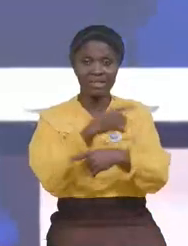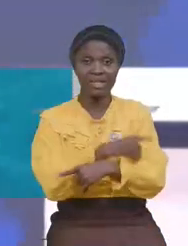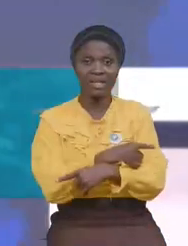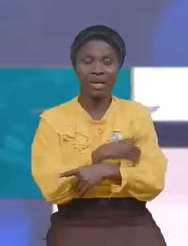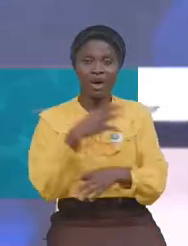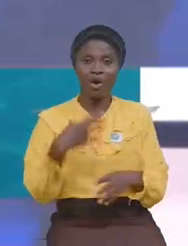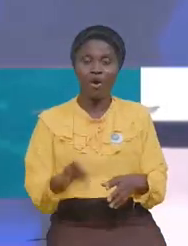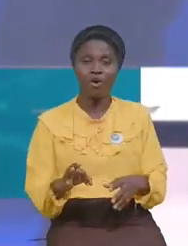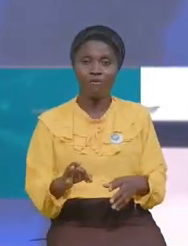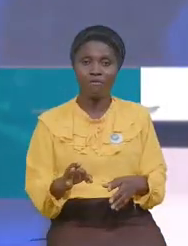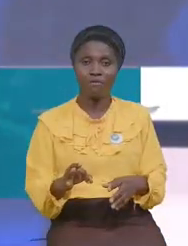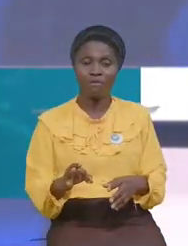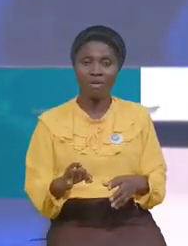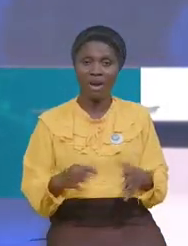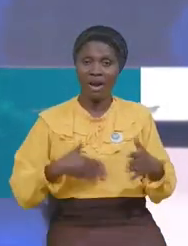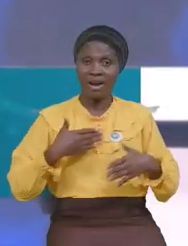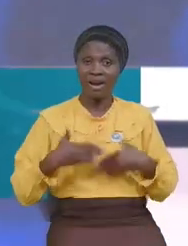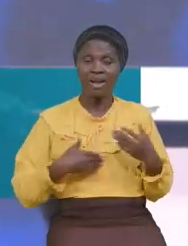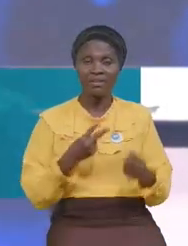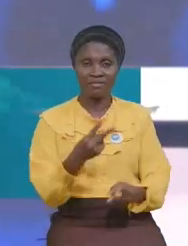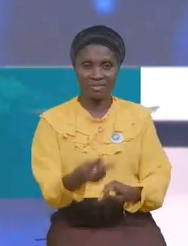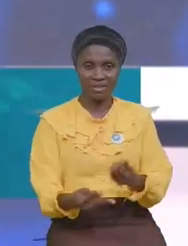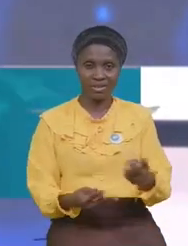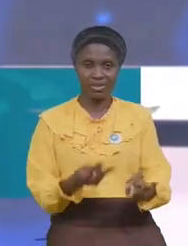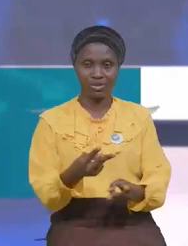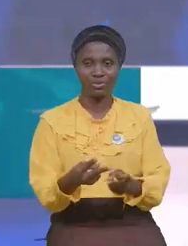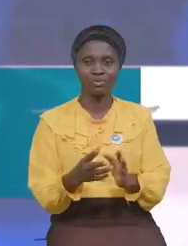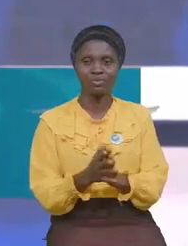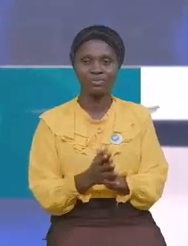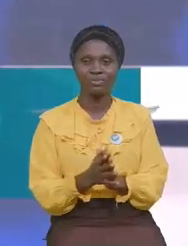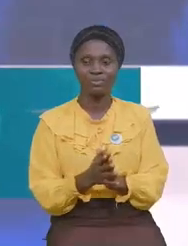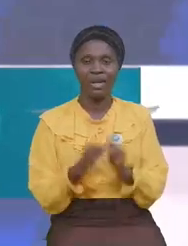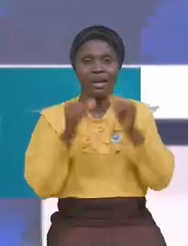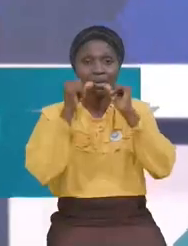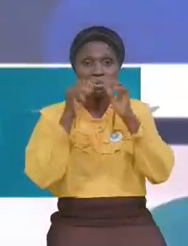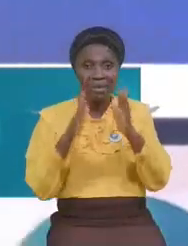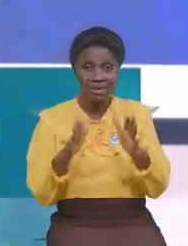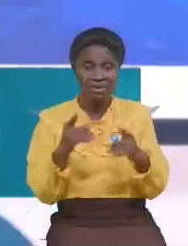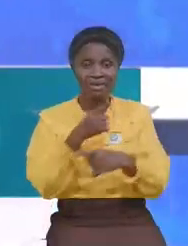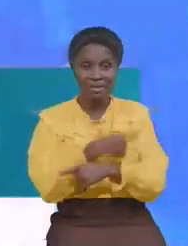Le jour béni de la visite de joie. Le jour béni.